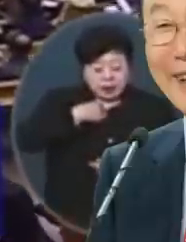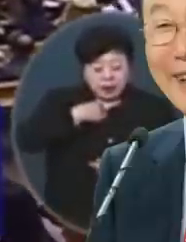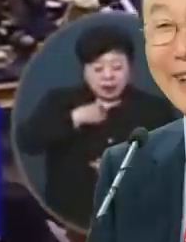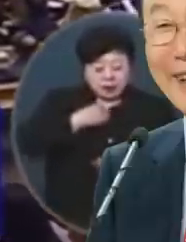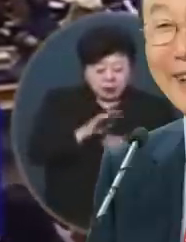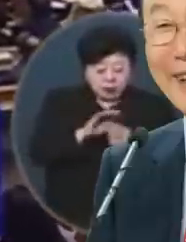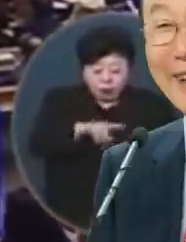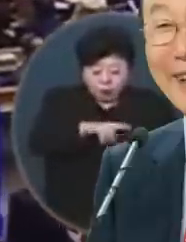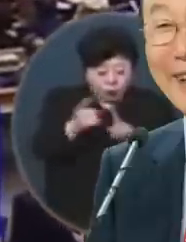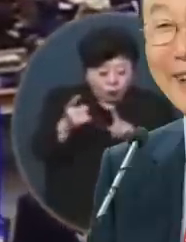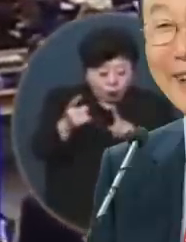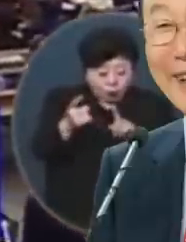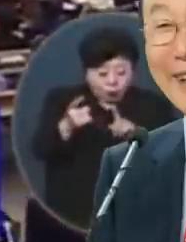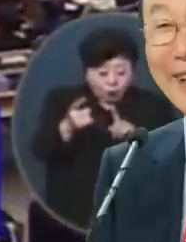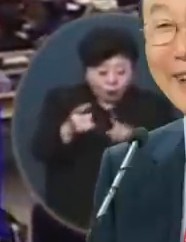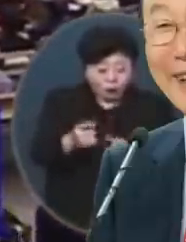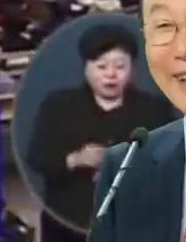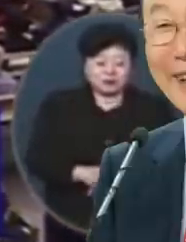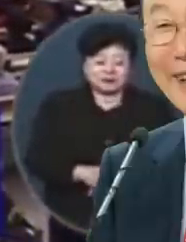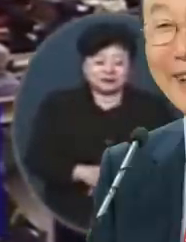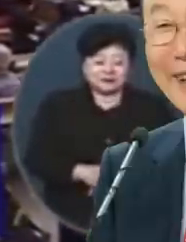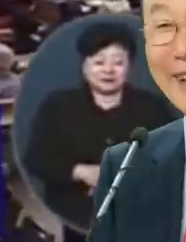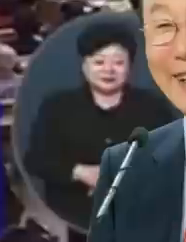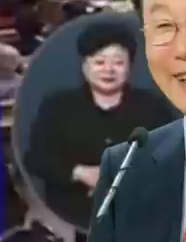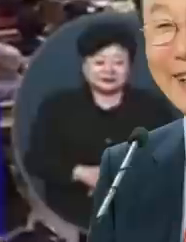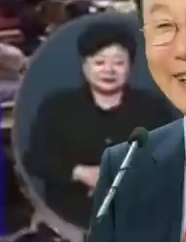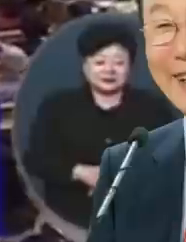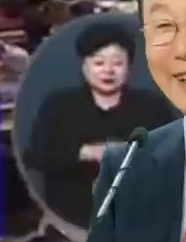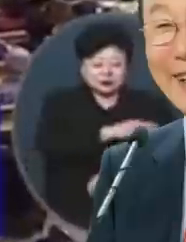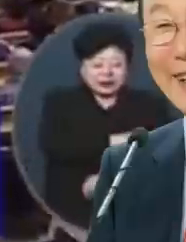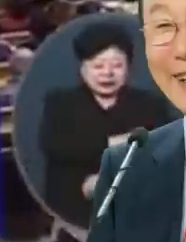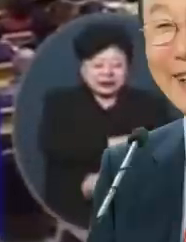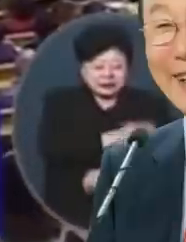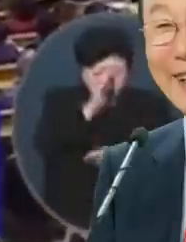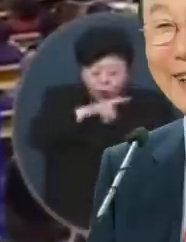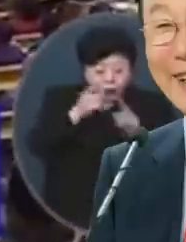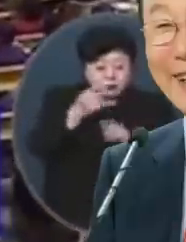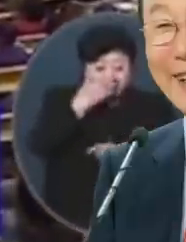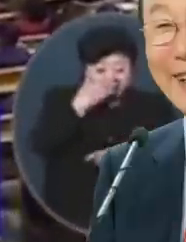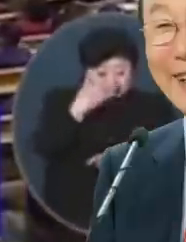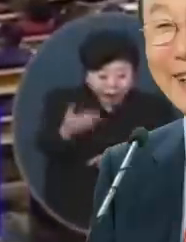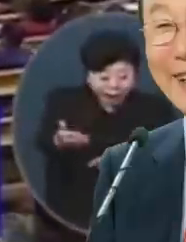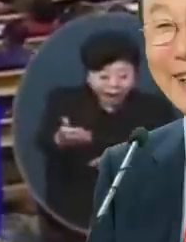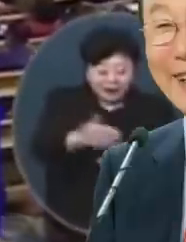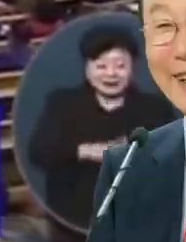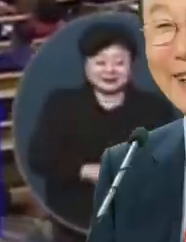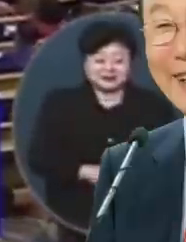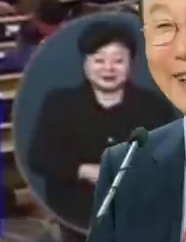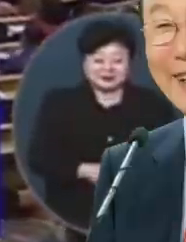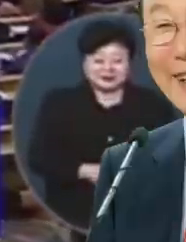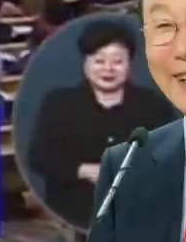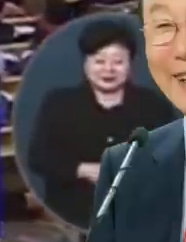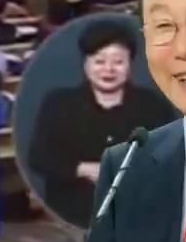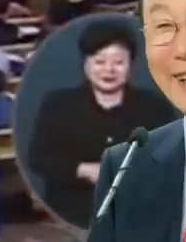옷가에라도 손을 대게 하시기를 간구하니 손을 대는 자는 다 승함을 얻으리라.